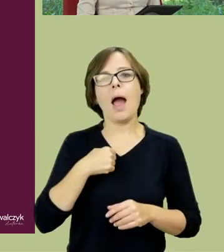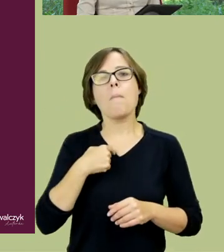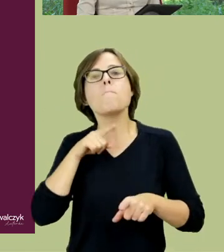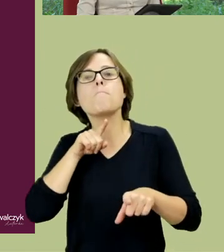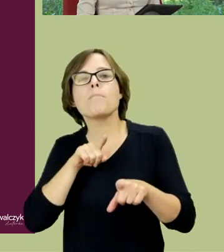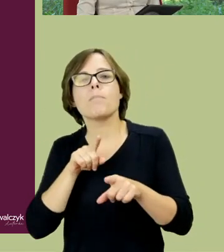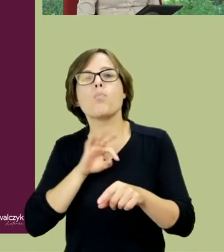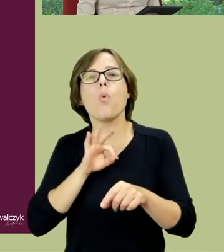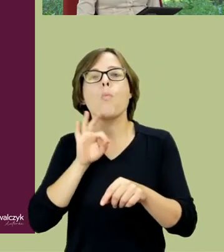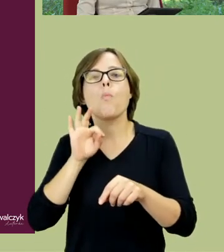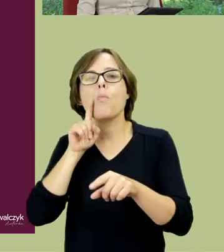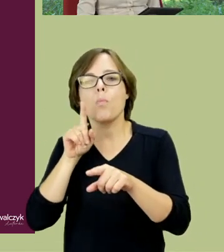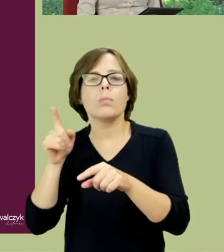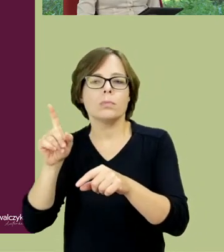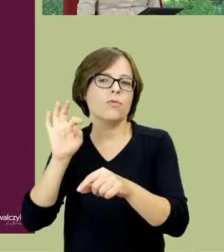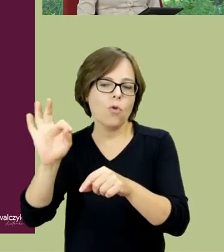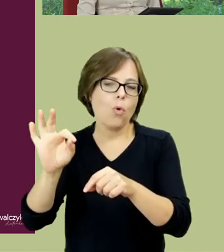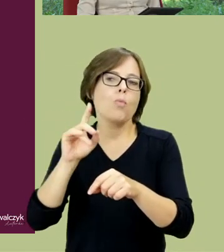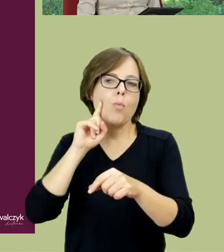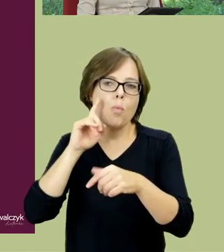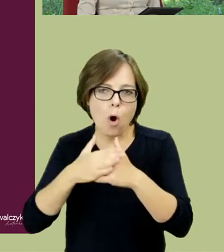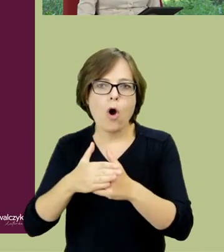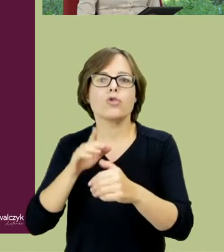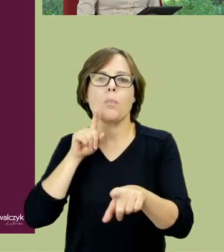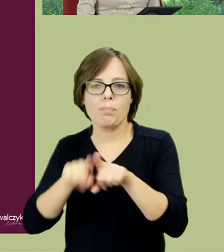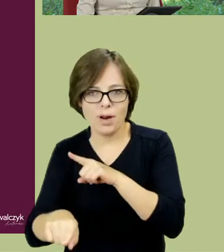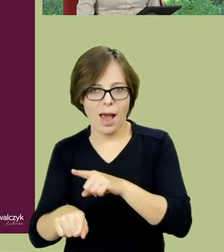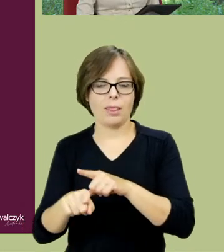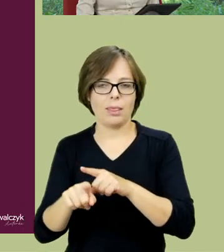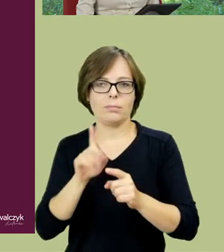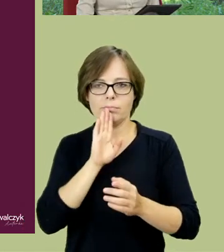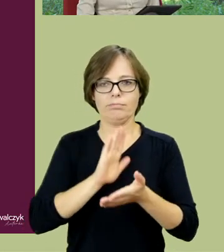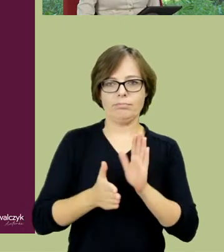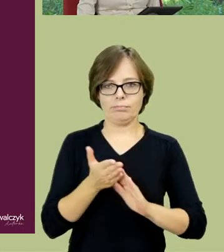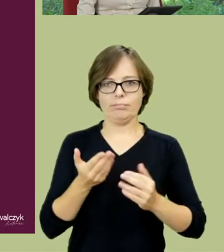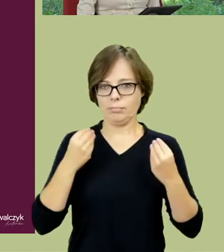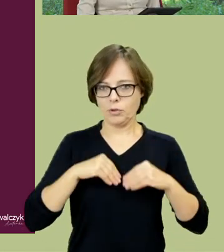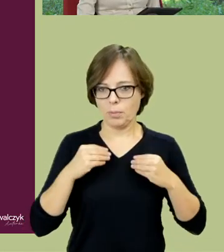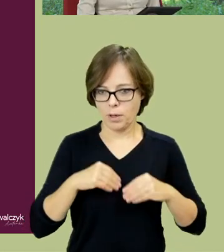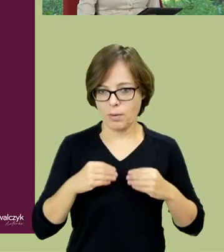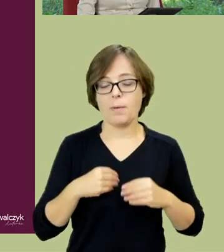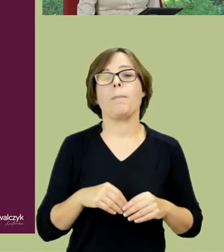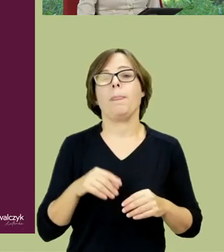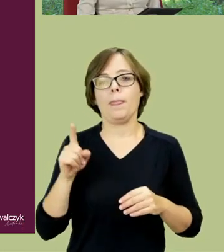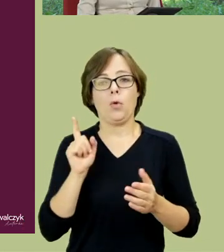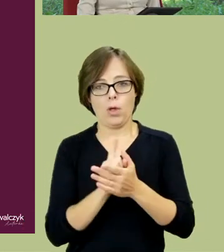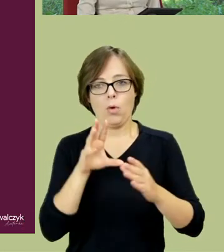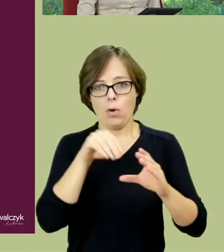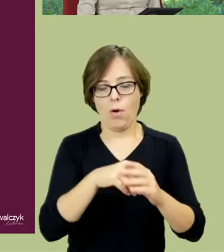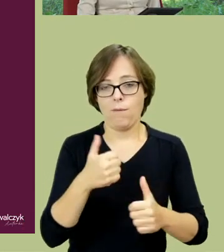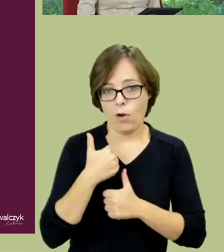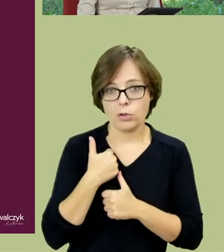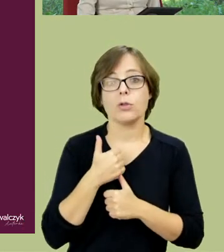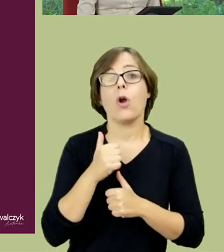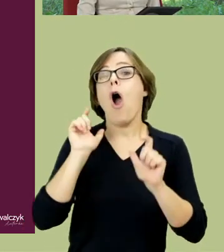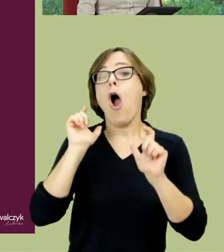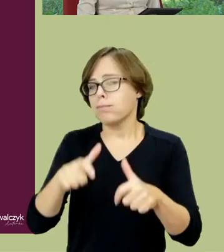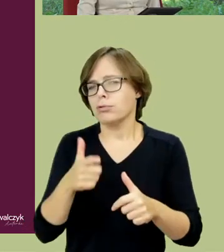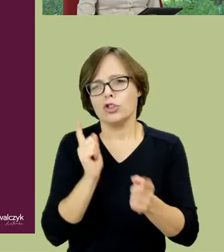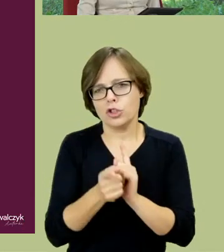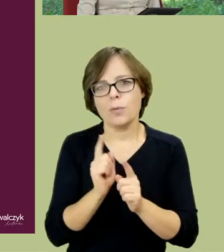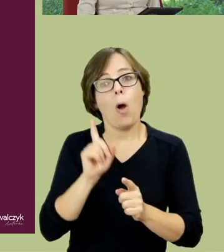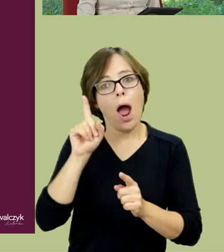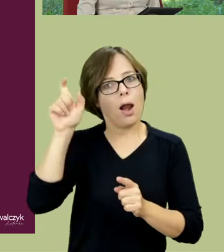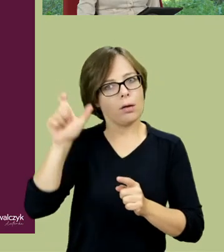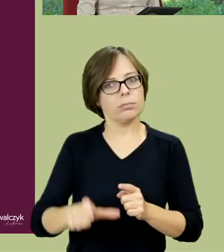zaciągnęła się rzeczywiście do armii. Została zdekonspirowana dosyć szybko, ale ponieważ była bardzo dzielna i